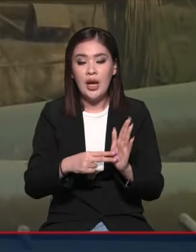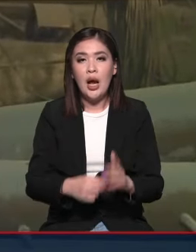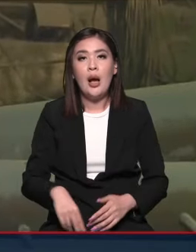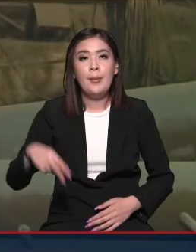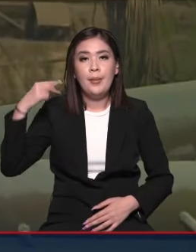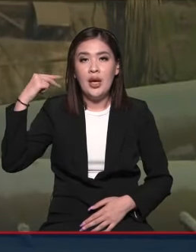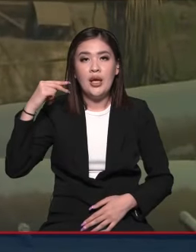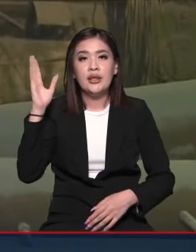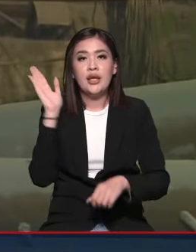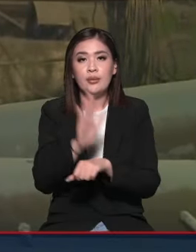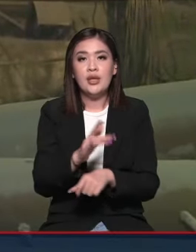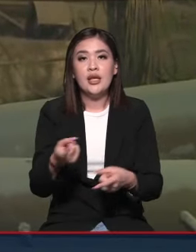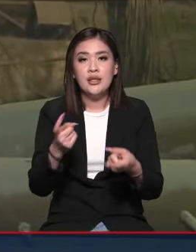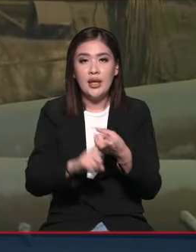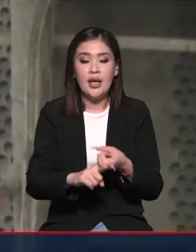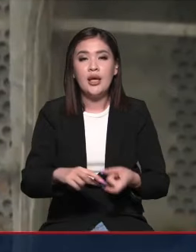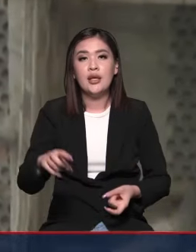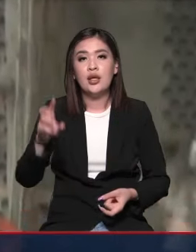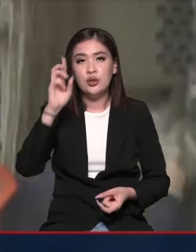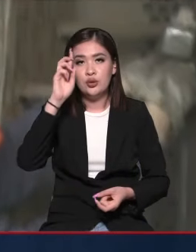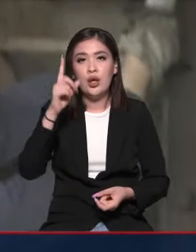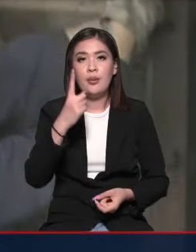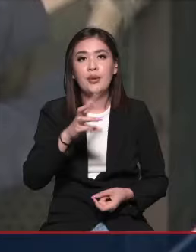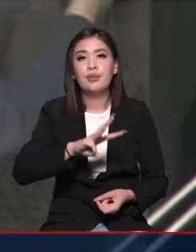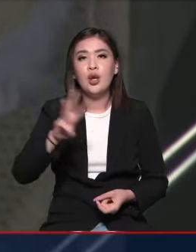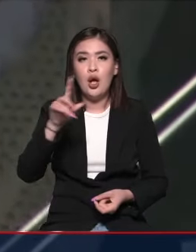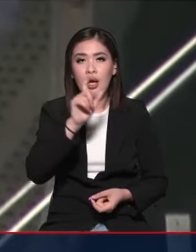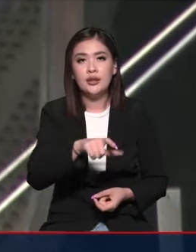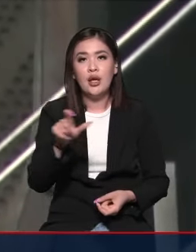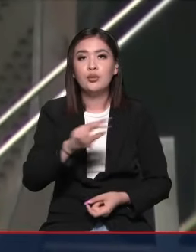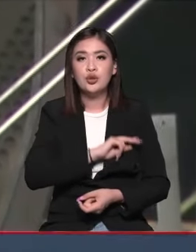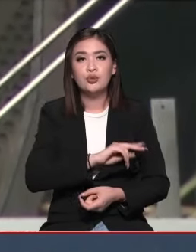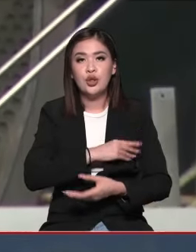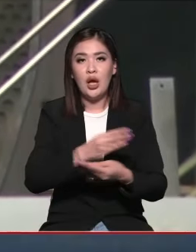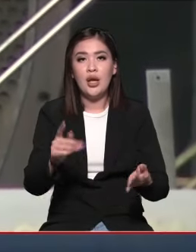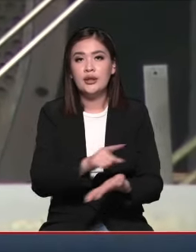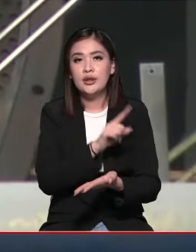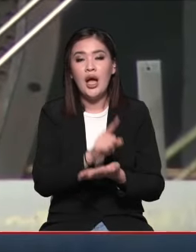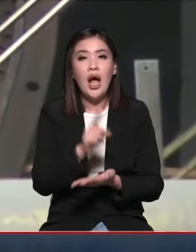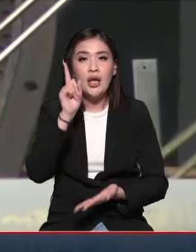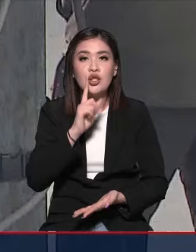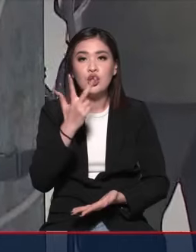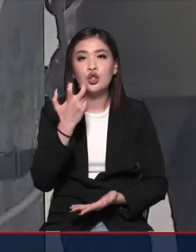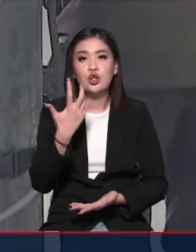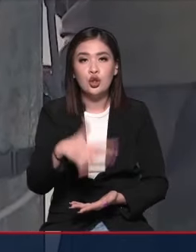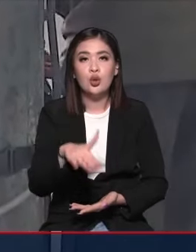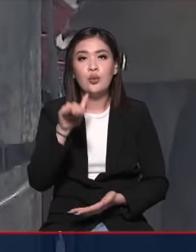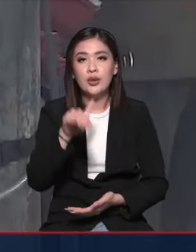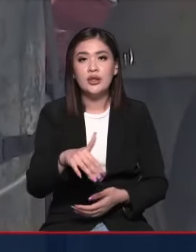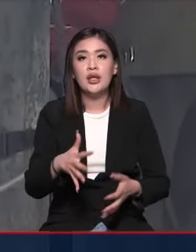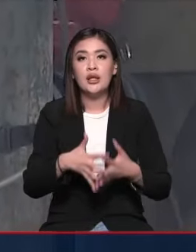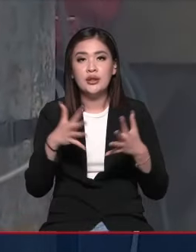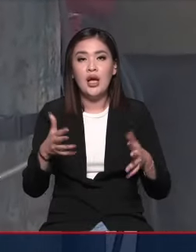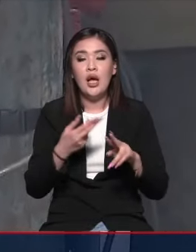Ал президенттің тапсырмасына сәйкес елде биыл 1 миллион адам жұмыспен қамтылуы тиіс. Әзірге 350 мыңнан аса тұрғын